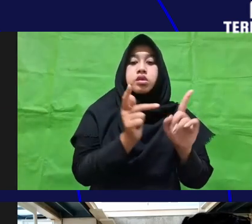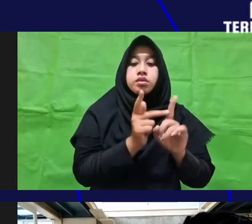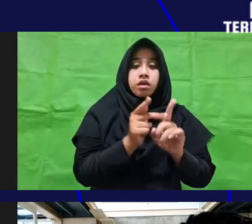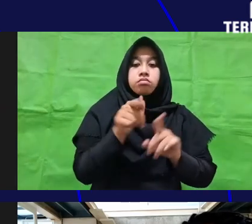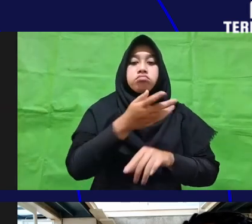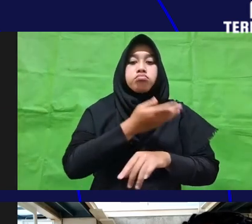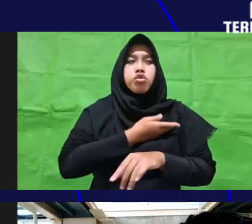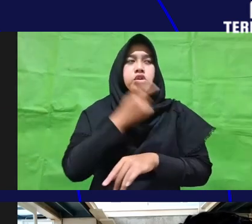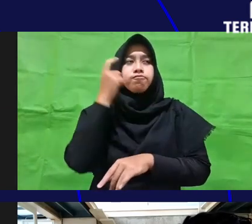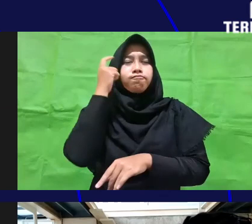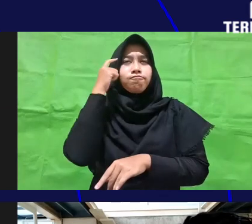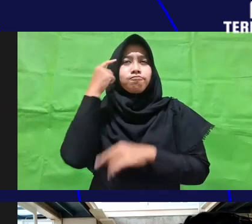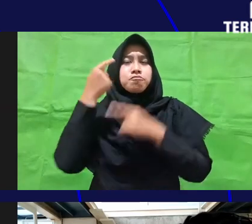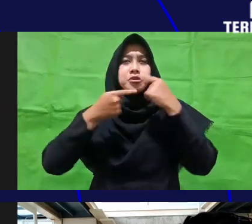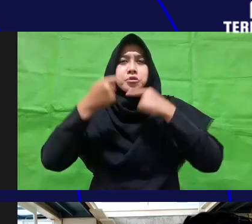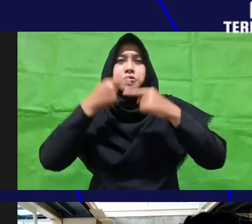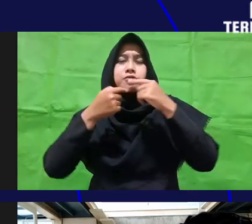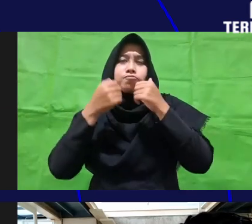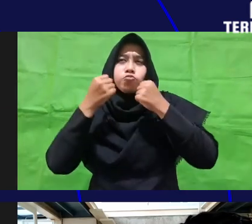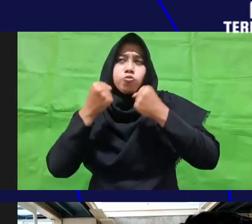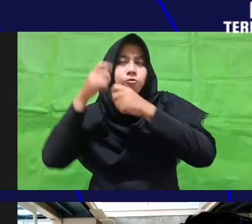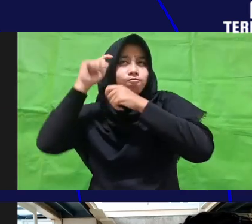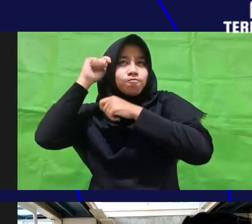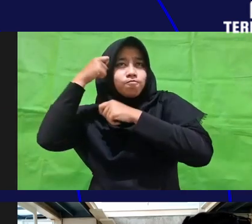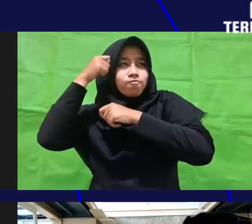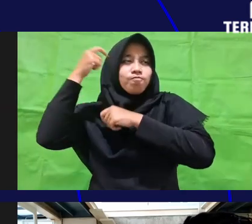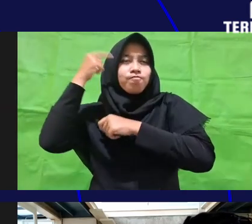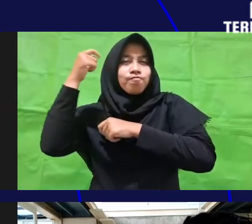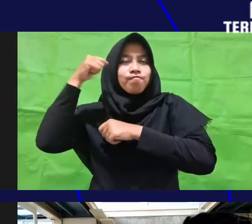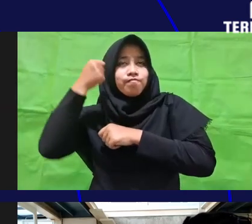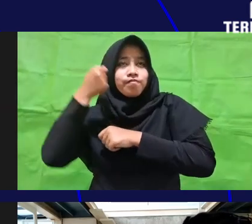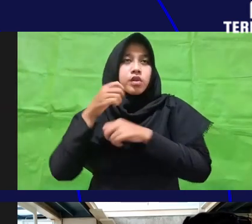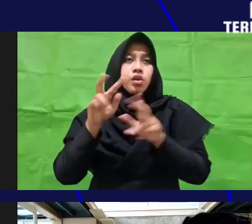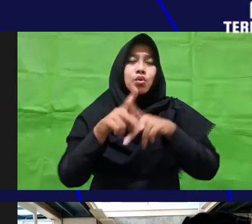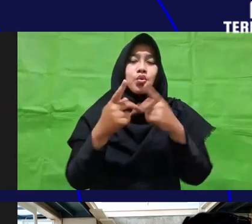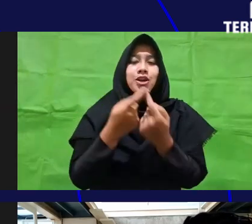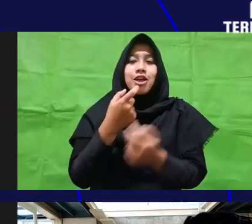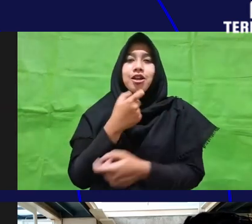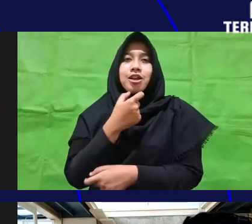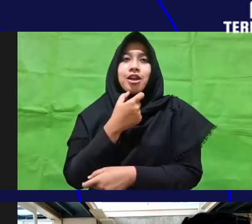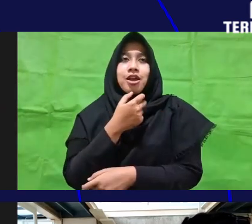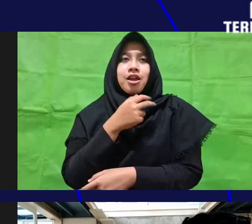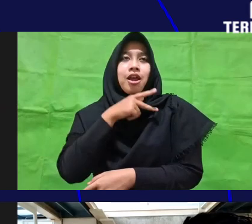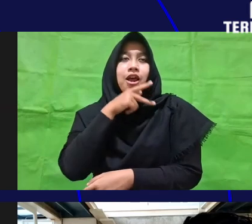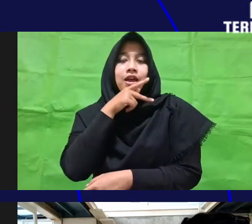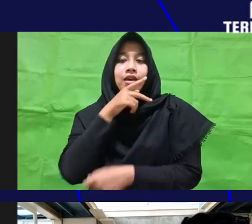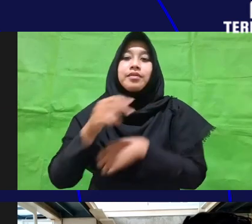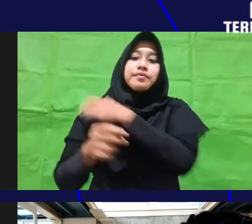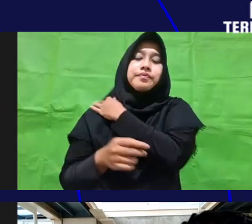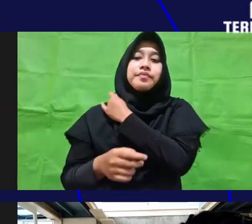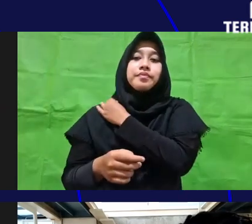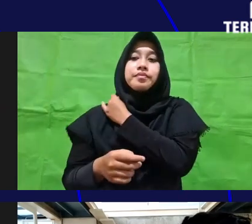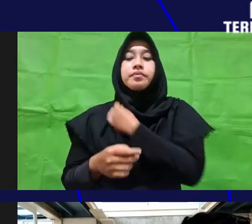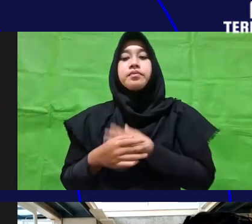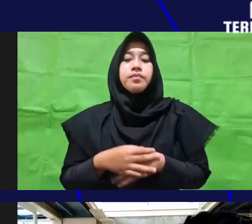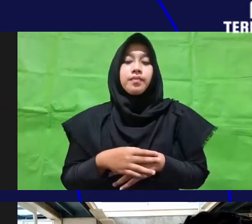punya memori yang kuat dengan keluarga dari kakeknya. Dan